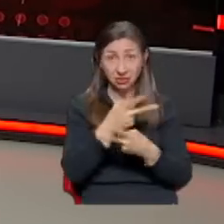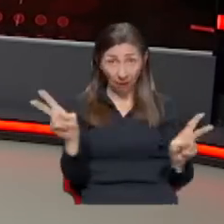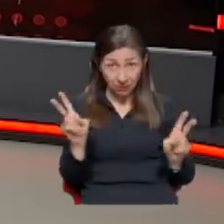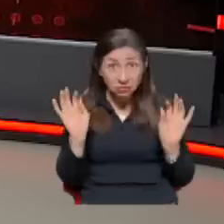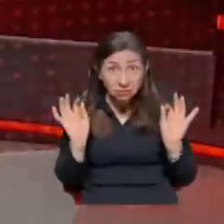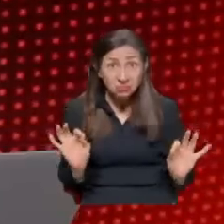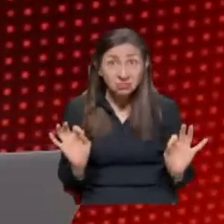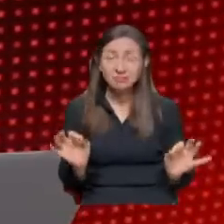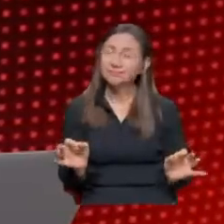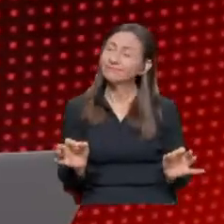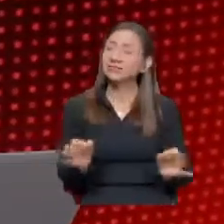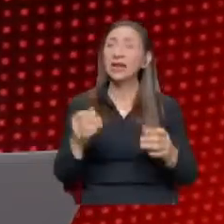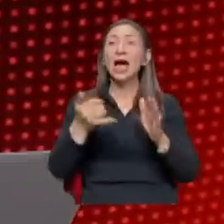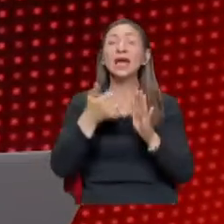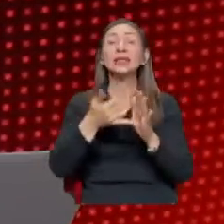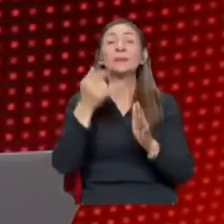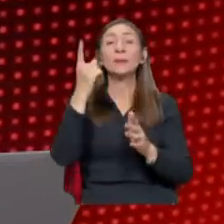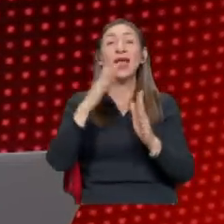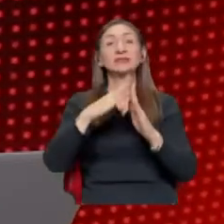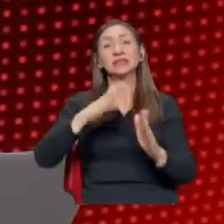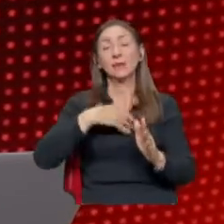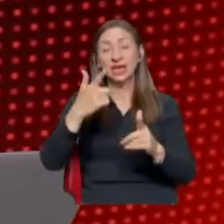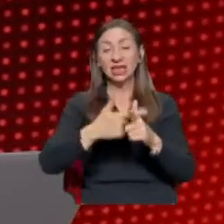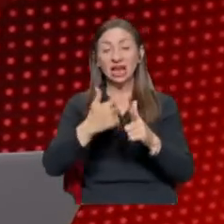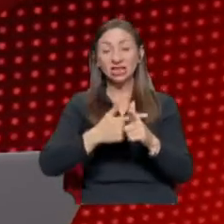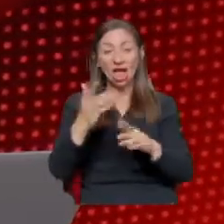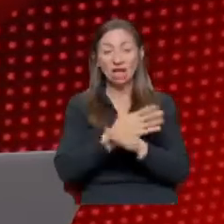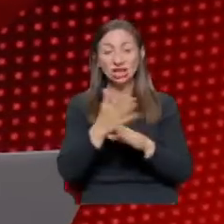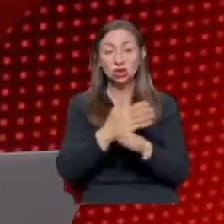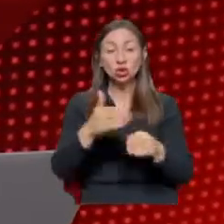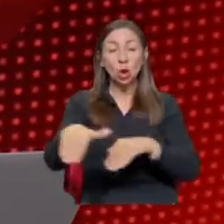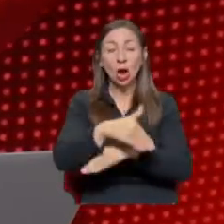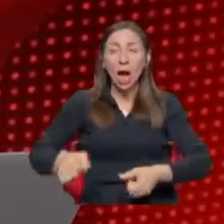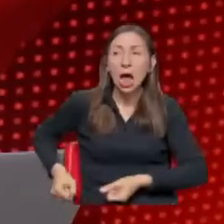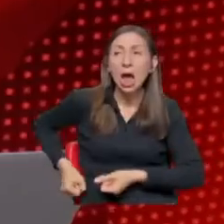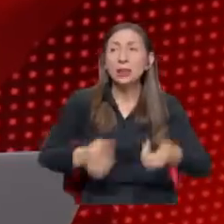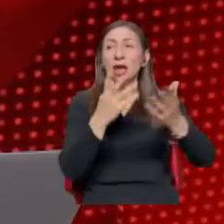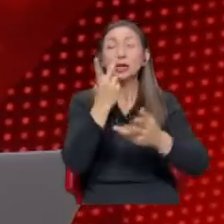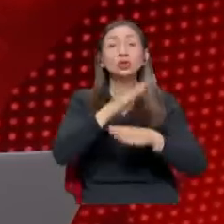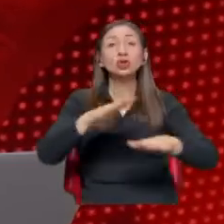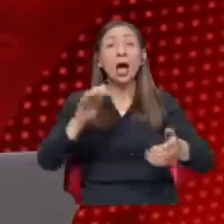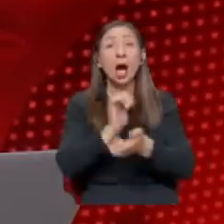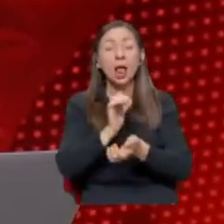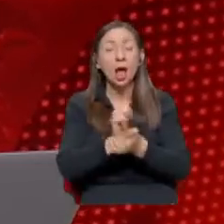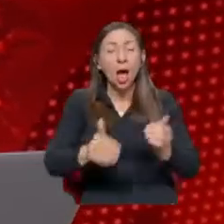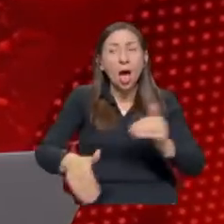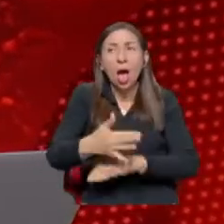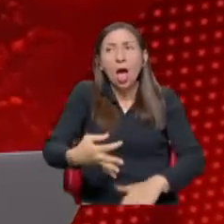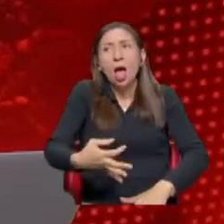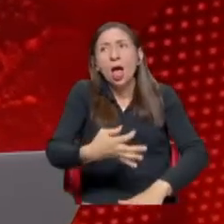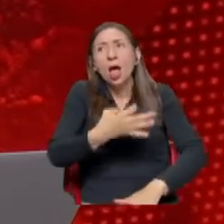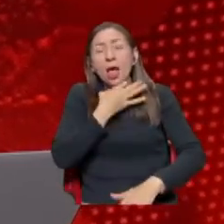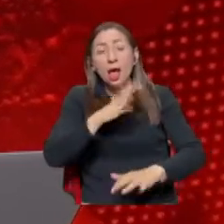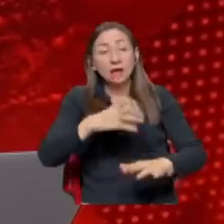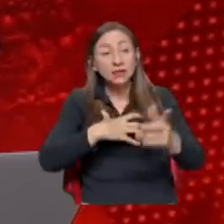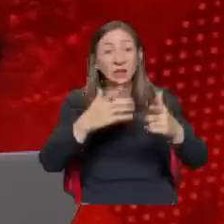ama. Efendim, Gaziantep'te bir ev sahibi kiracısının eşyalarını sokağa attı. İki çocuklu aile dışarıda kaldı. Ev